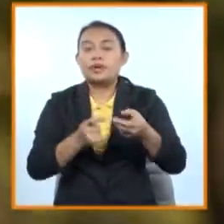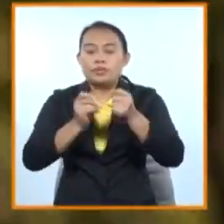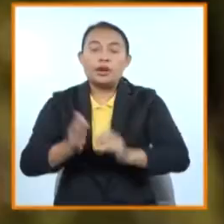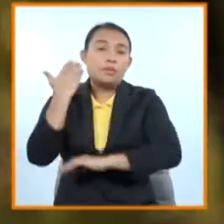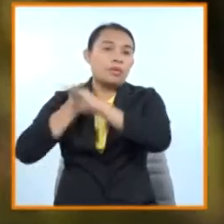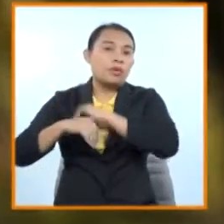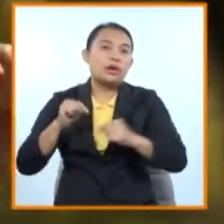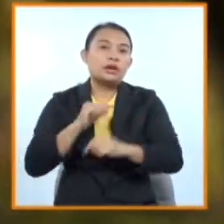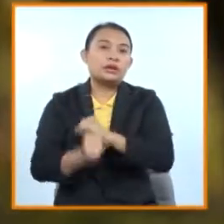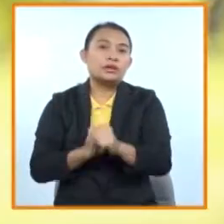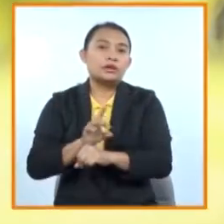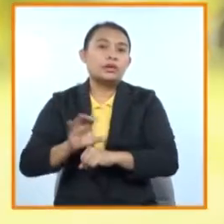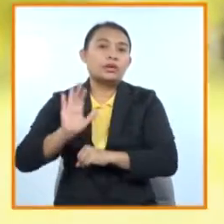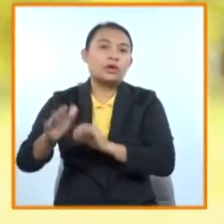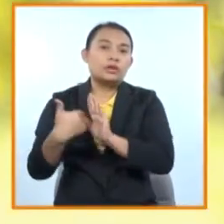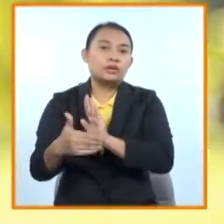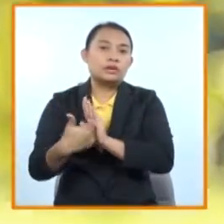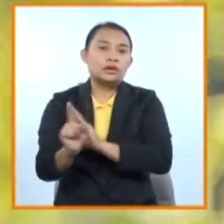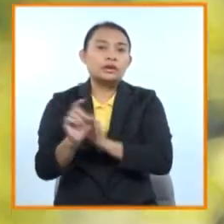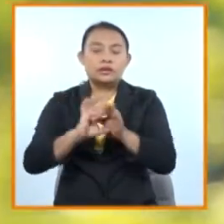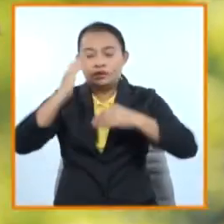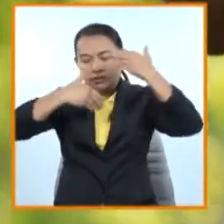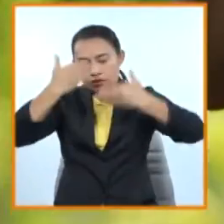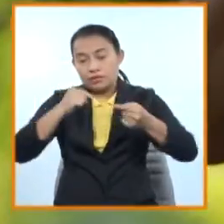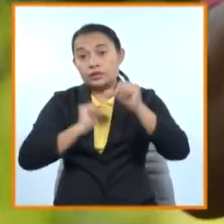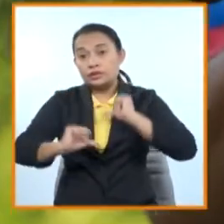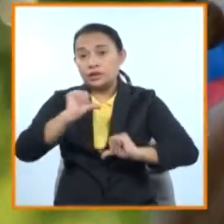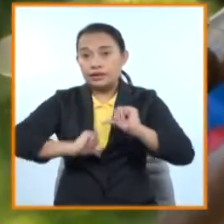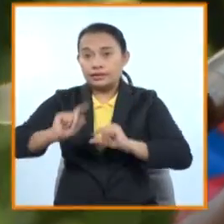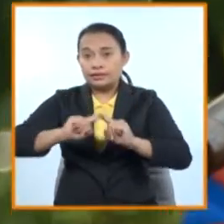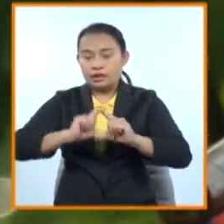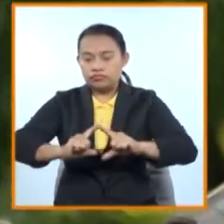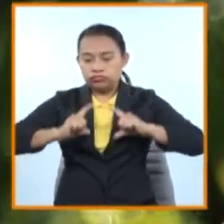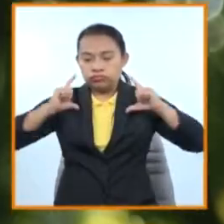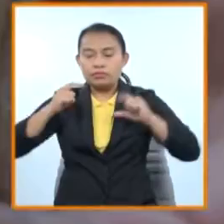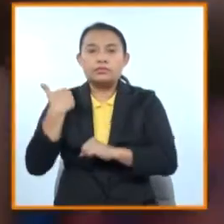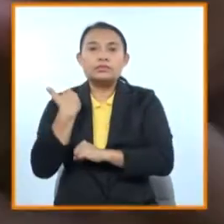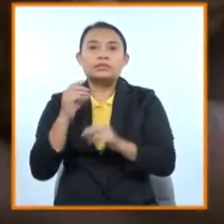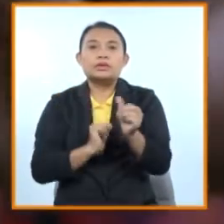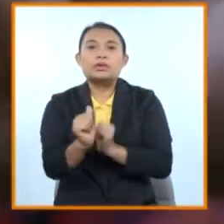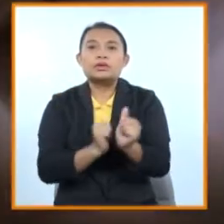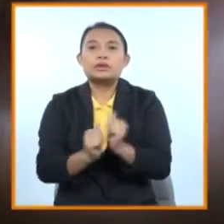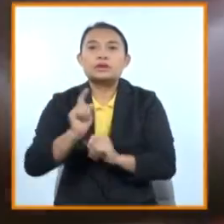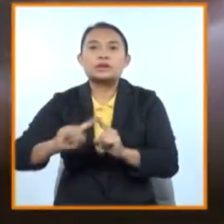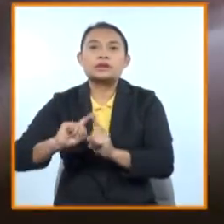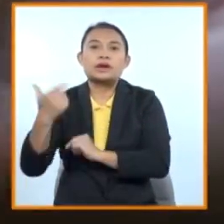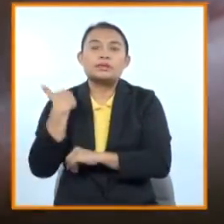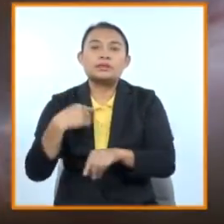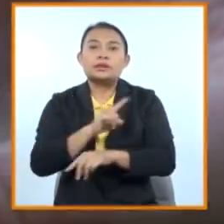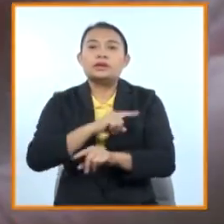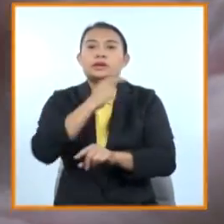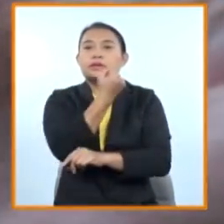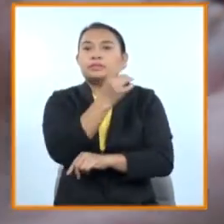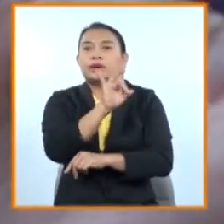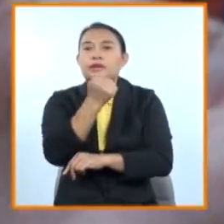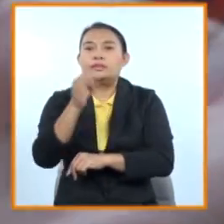กว่า100ปีของชาวอีสานจะจัดการแสดงแสงสีเสียงอย่างยิ่งใหญ่และมีการแข่งขันตีคลีไฟในวันที่18-19